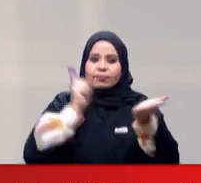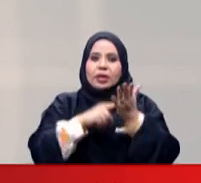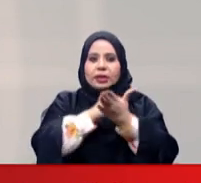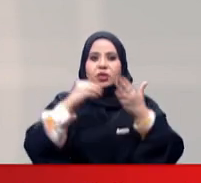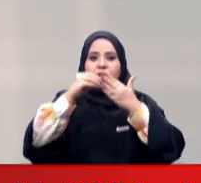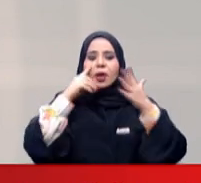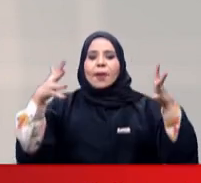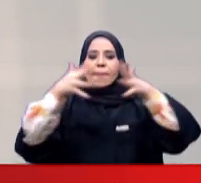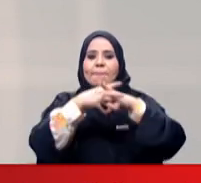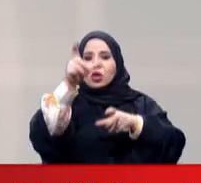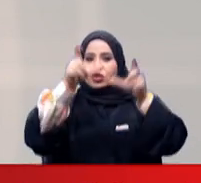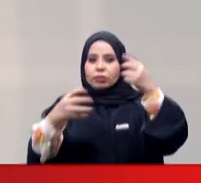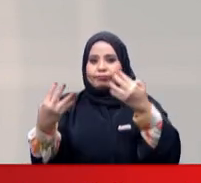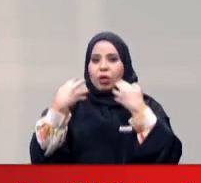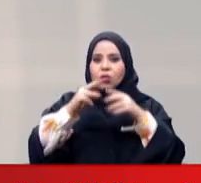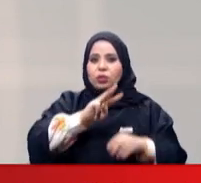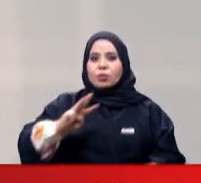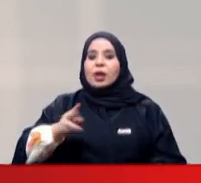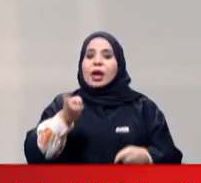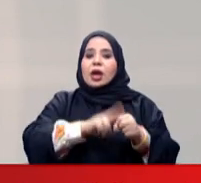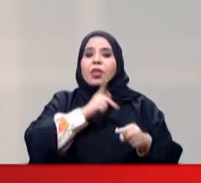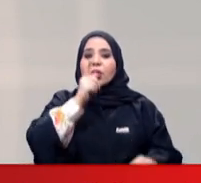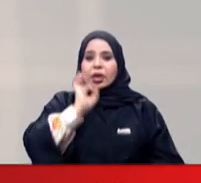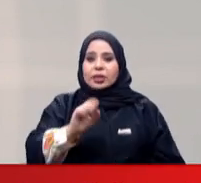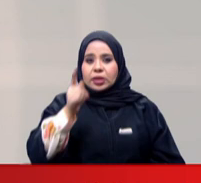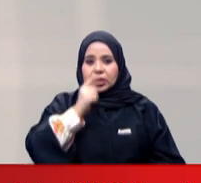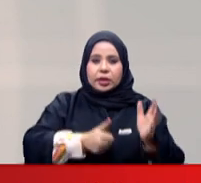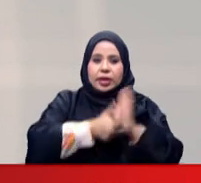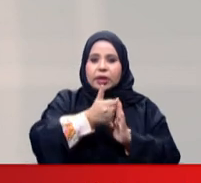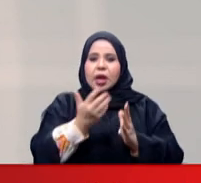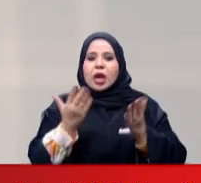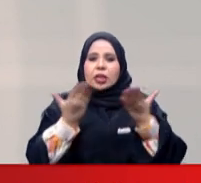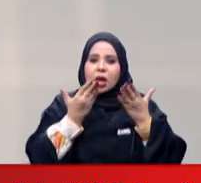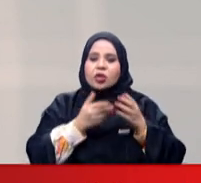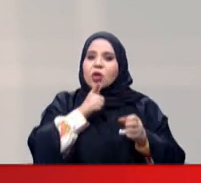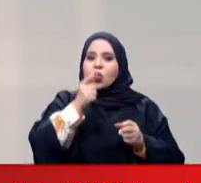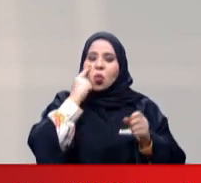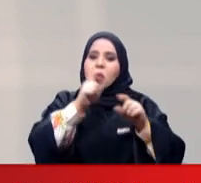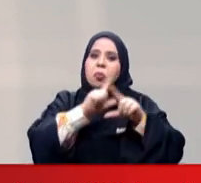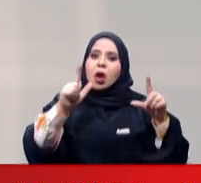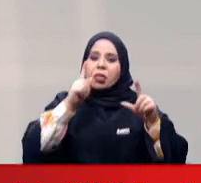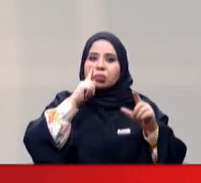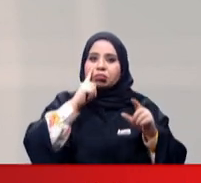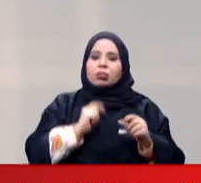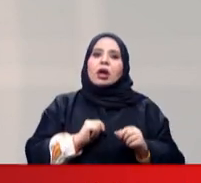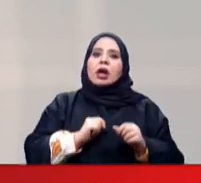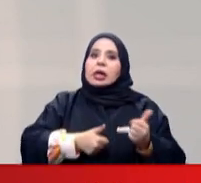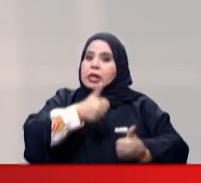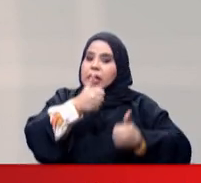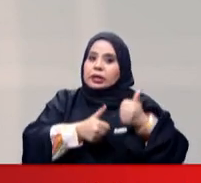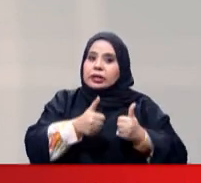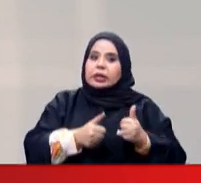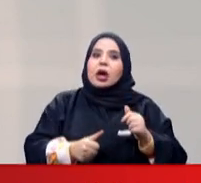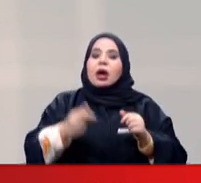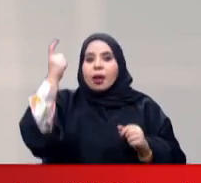تعزيز مشاركة الجمهور الإلكترونية. كما أكدت نتائج الدراسة إحراز تقدم ملحوظ في مؤشر رأس المال البشري والذي